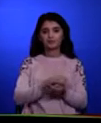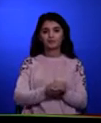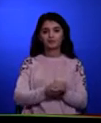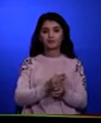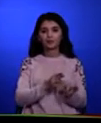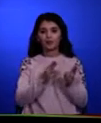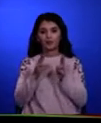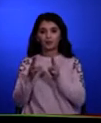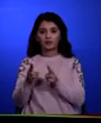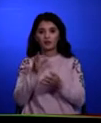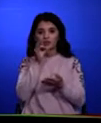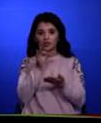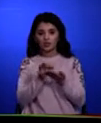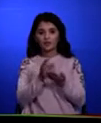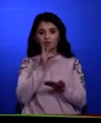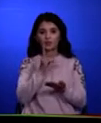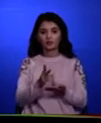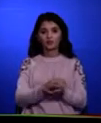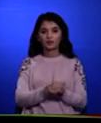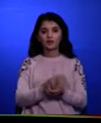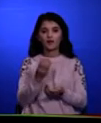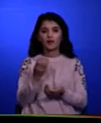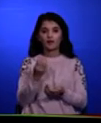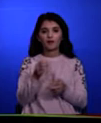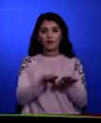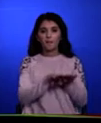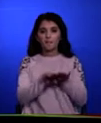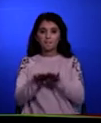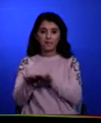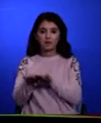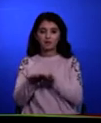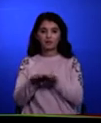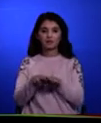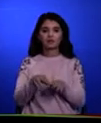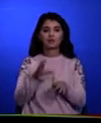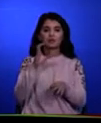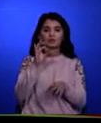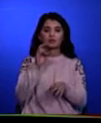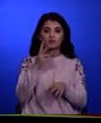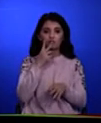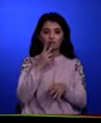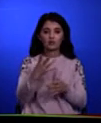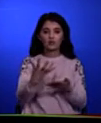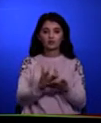Keyingi javobga o'tsak, yana bir xil sonli sonlarni topamiz.